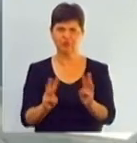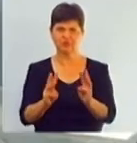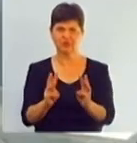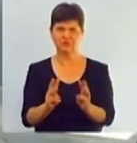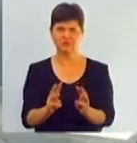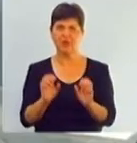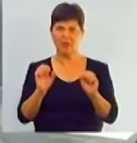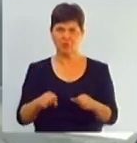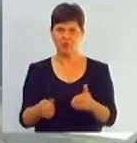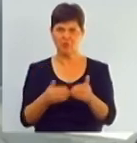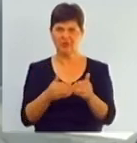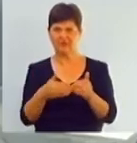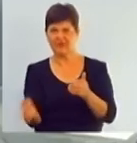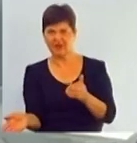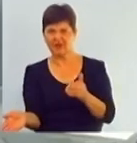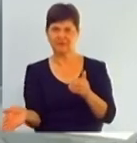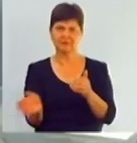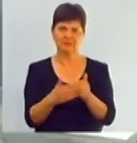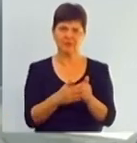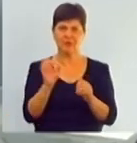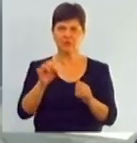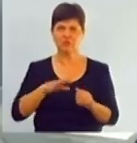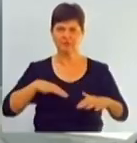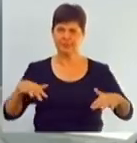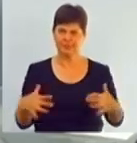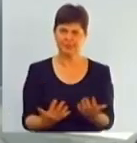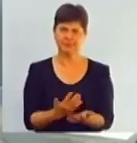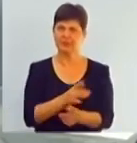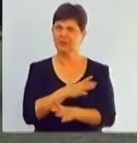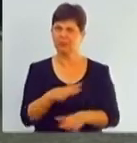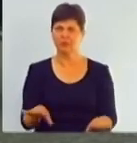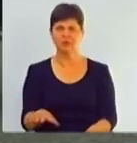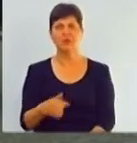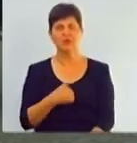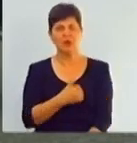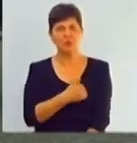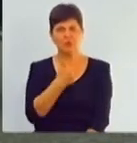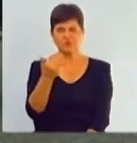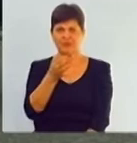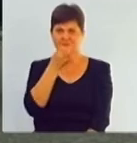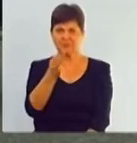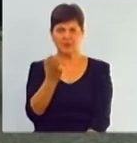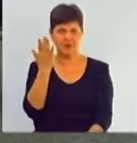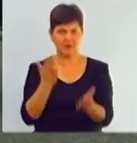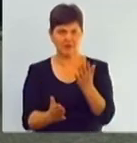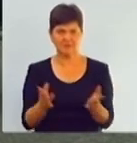можна відчиняти, зачиняти, тобто, ну, щоб протягу не було, так, можливо? Ну, я вам хочу сказати, якщо необхідно через двері здійснити евакуацію,